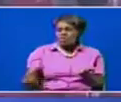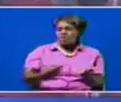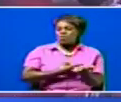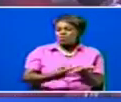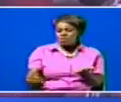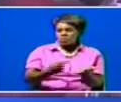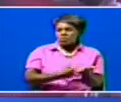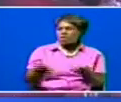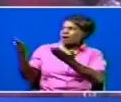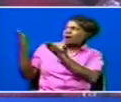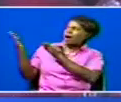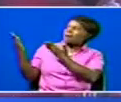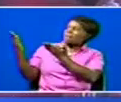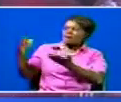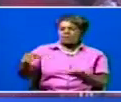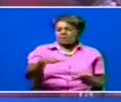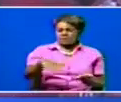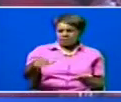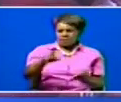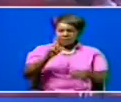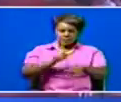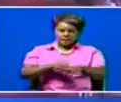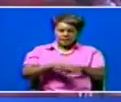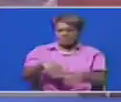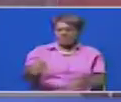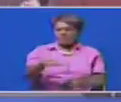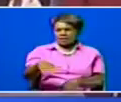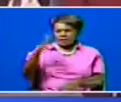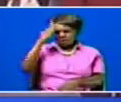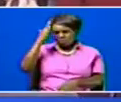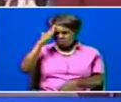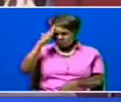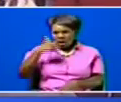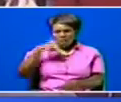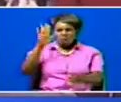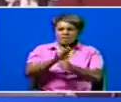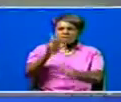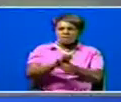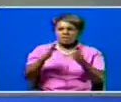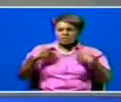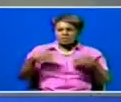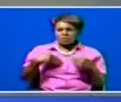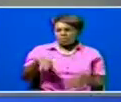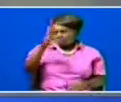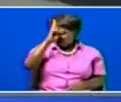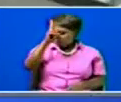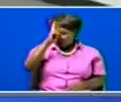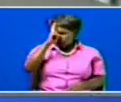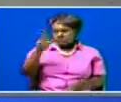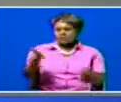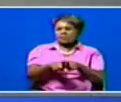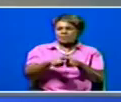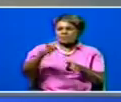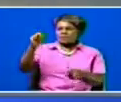hii ya barabara ya Nairobi Nakuru Eldoret, wakati eneo hili likijulikana kuwa na idadi kubwa zaidi ya maafisa wa trafiki na wale